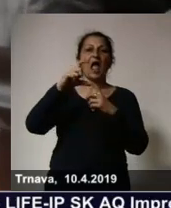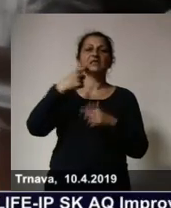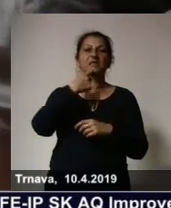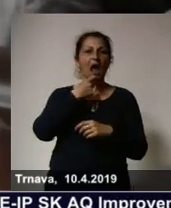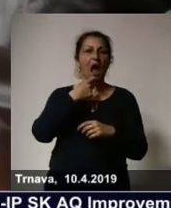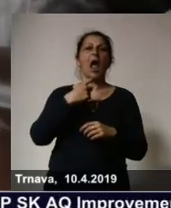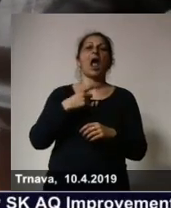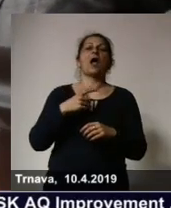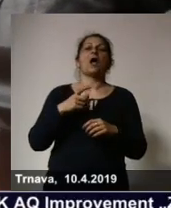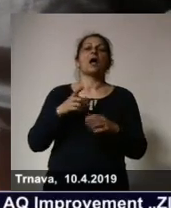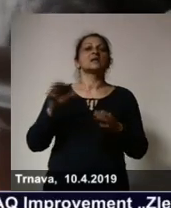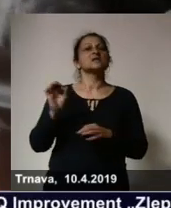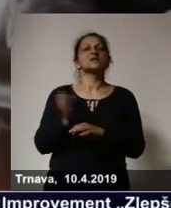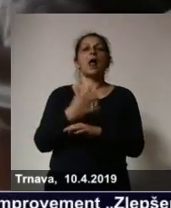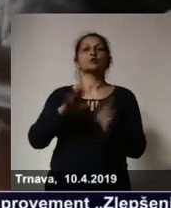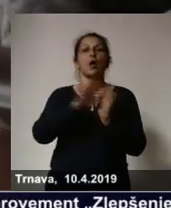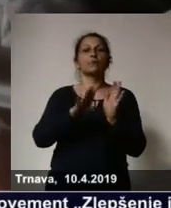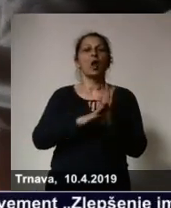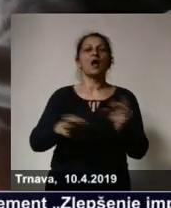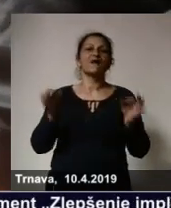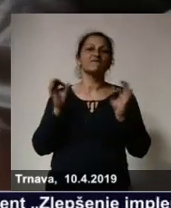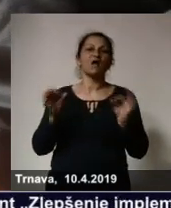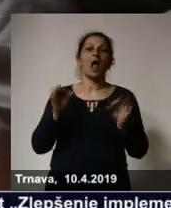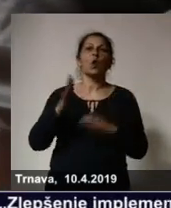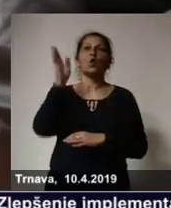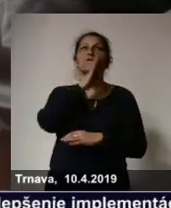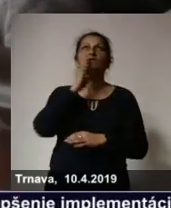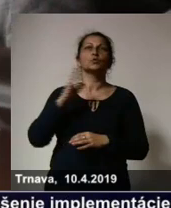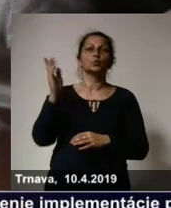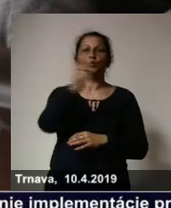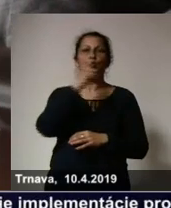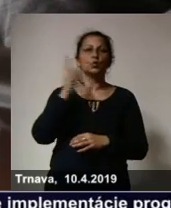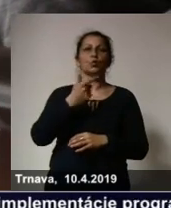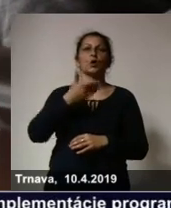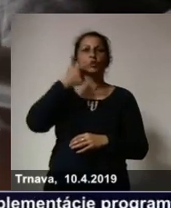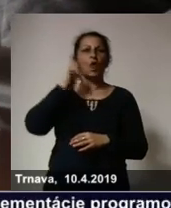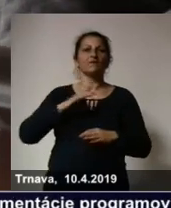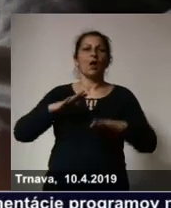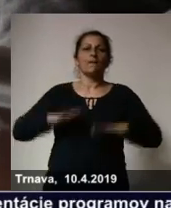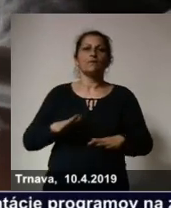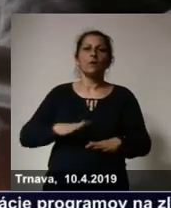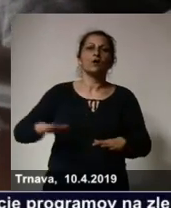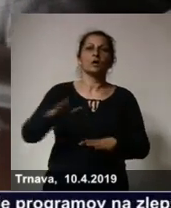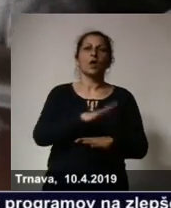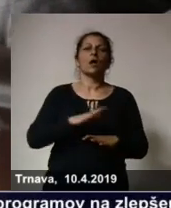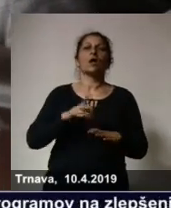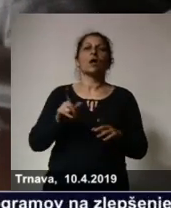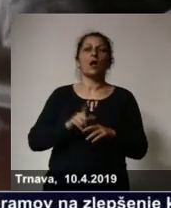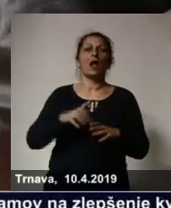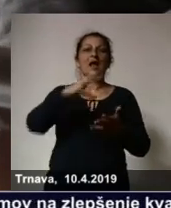čiže zlepšenie implementácie programov na zlepšenie kvality ovzdušia na Slovensku posilnením kapacít a kompetencií